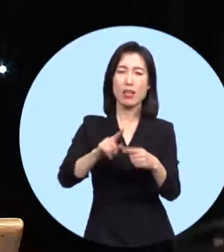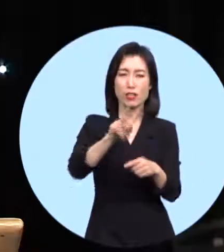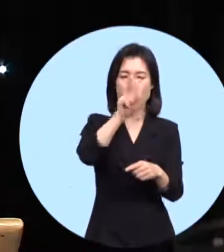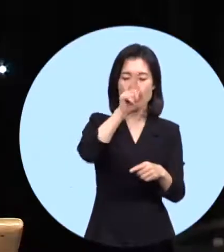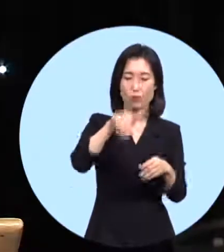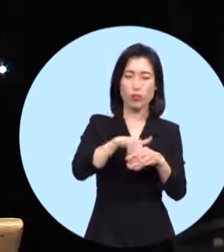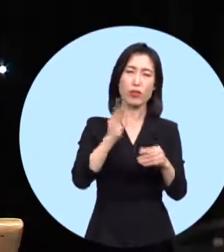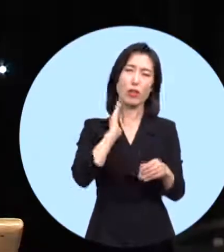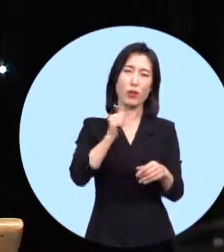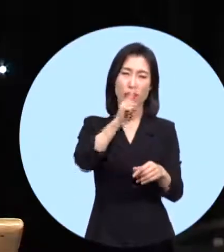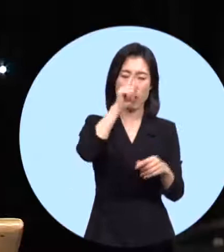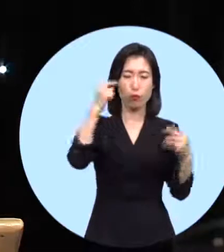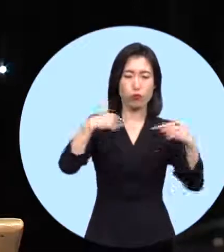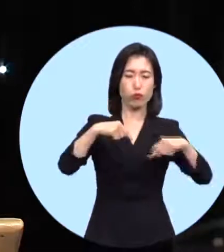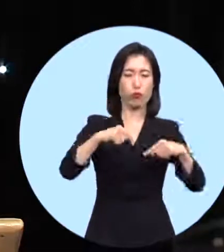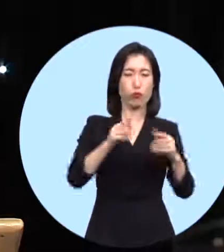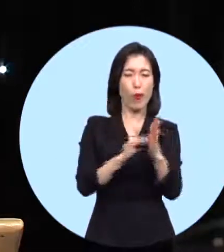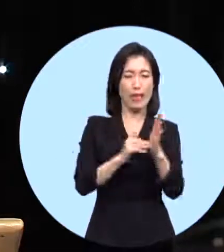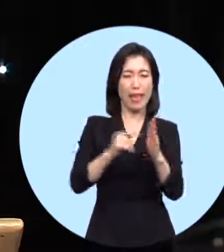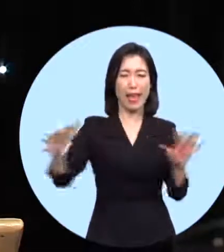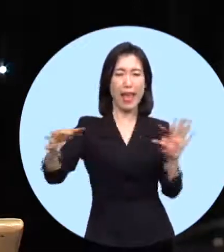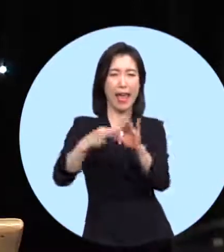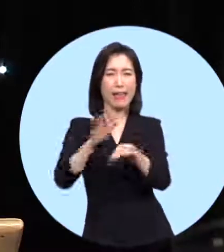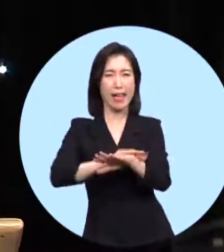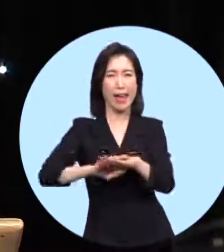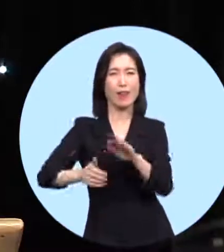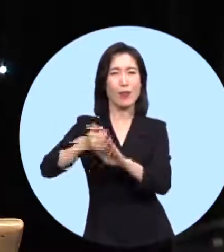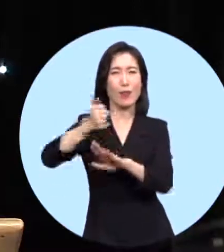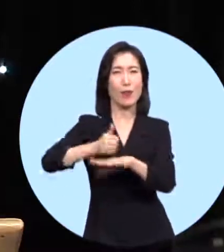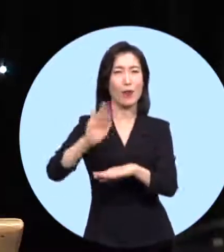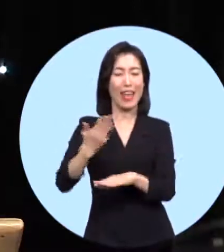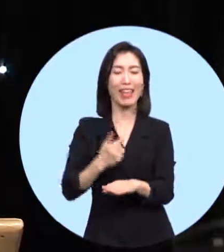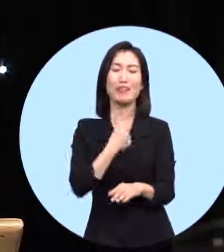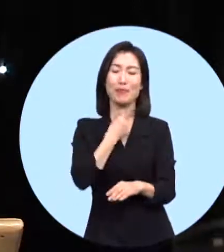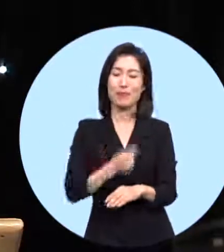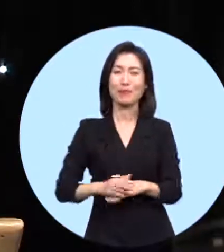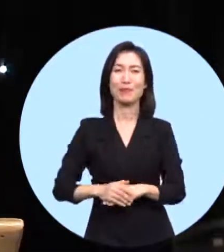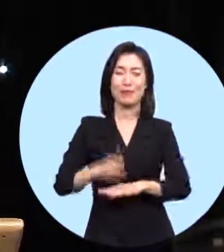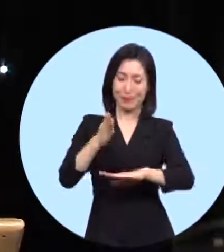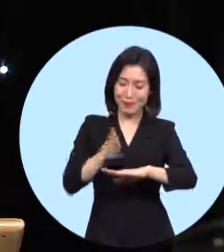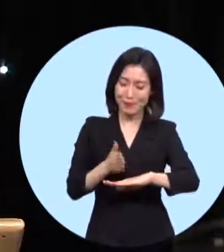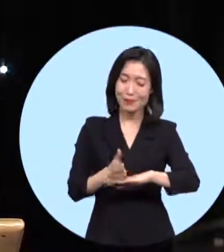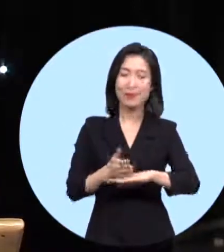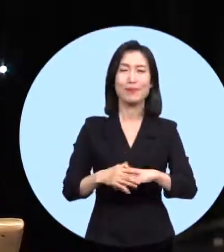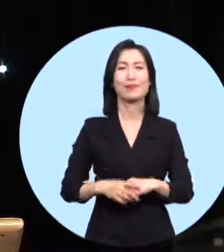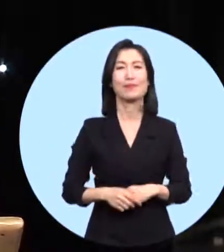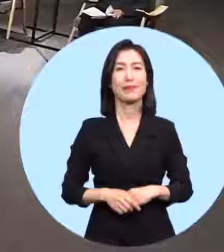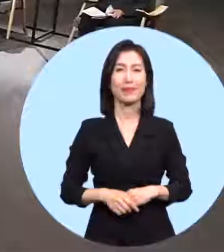지역의 발전을 선도하는 그런 계기가 되기를 진심으로 기원드리겠습니다. 네, 감사합니다.